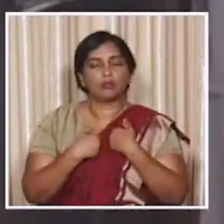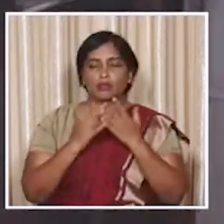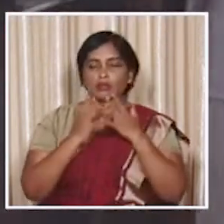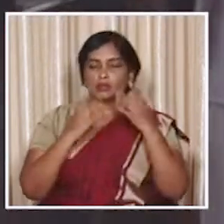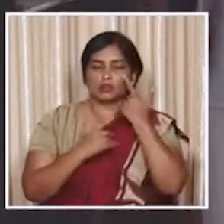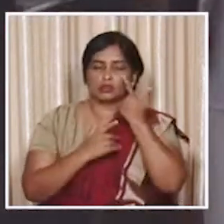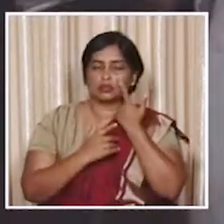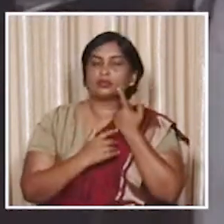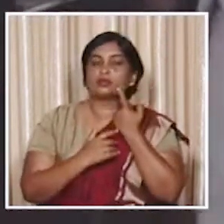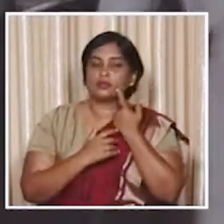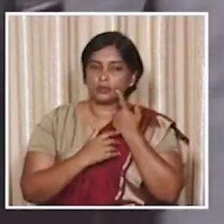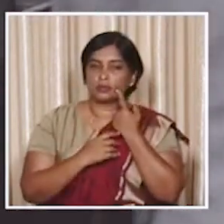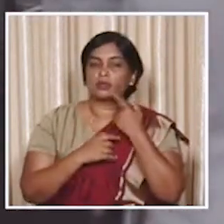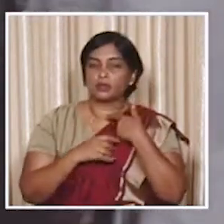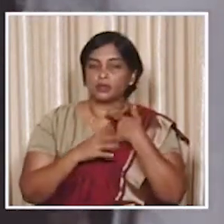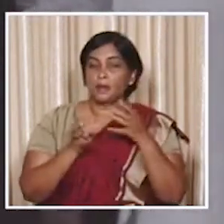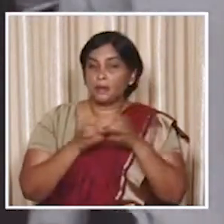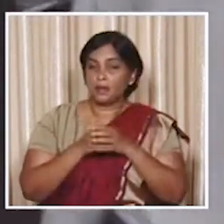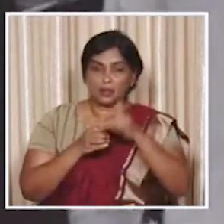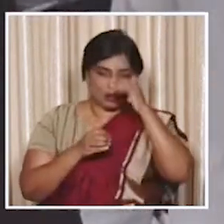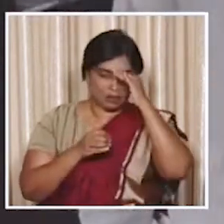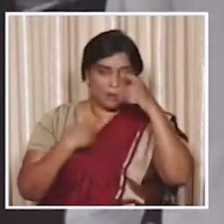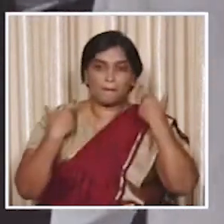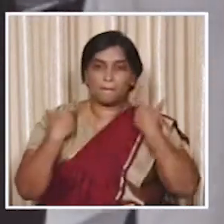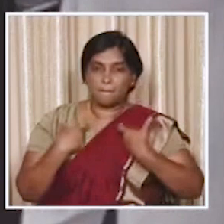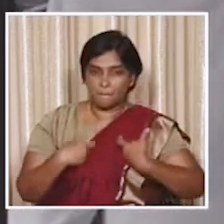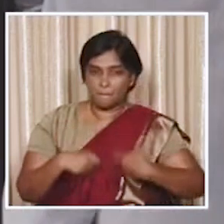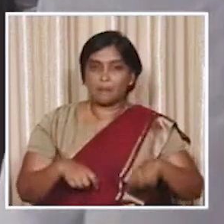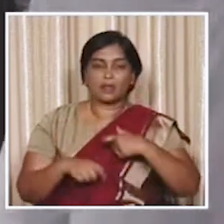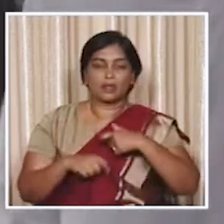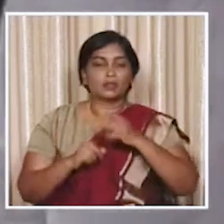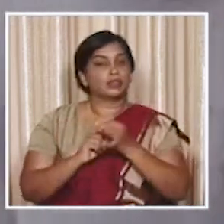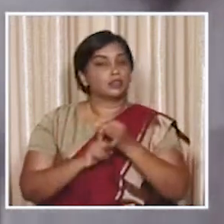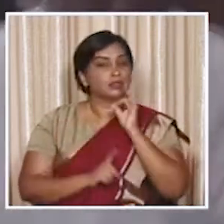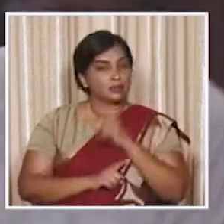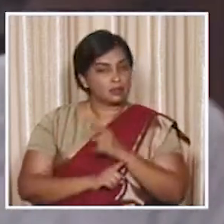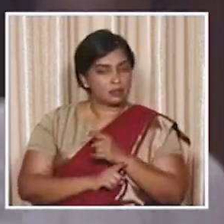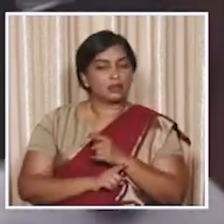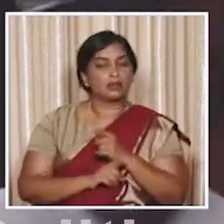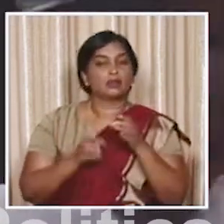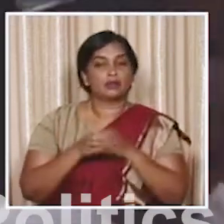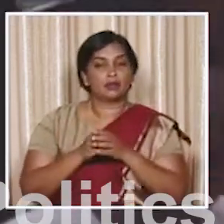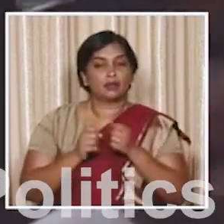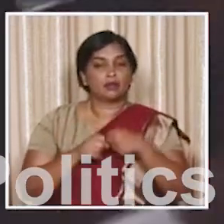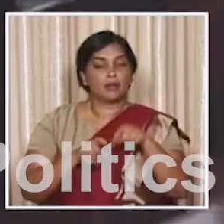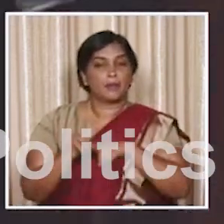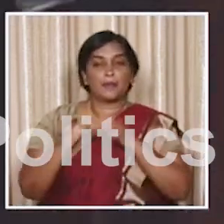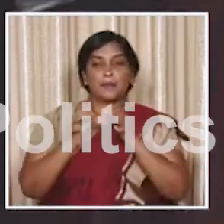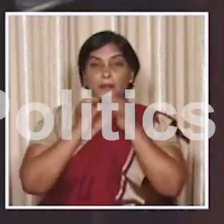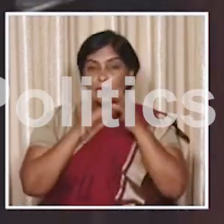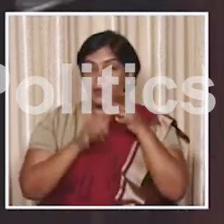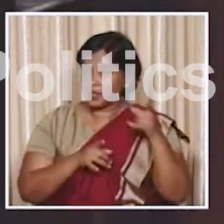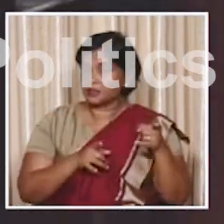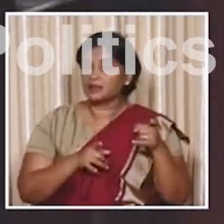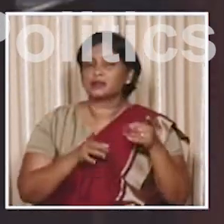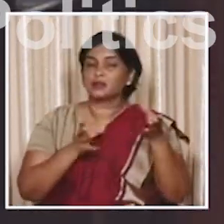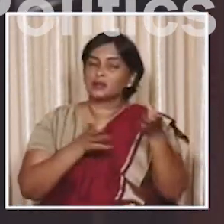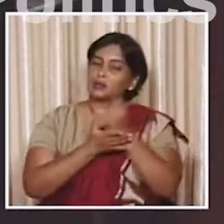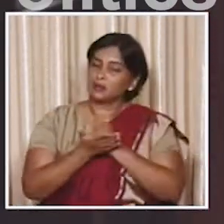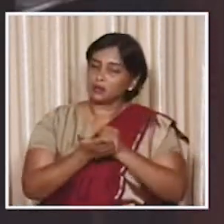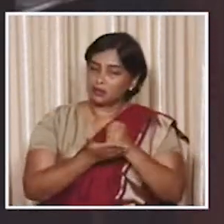බලවත් කනගාටුව අපේ පක්ෂයේ නායක මහින්ද රාජපක්ෂ ජනාධිපතිතුමා අපේ පක්ෂයේ නිර්මාතෘ බැසිල් රාජපක්ෂ මැතිතුමා ඇතුළු